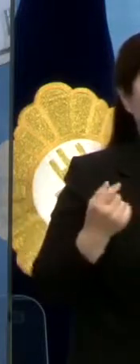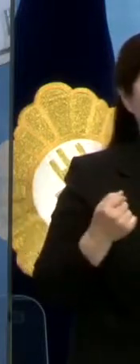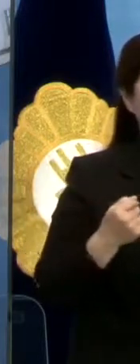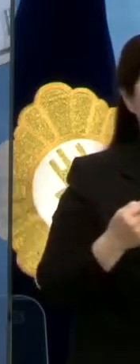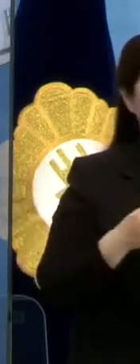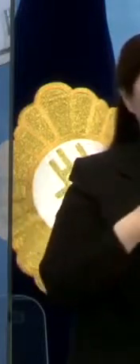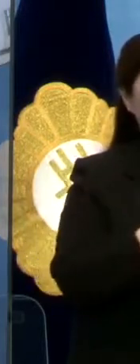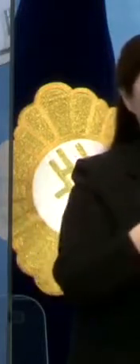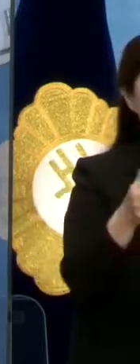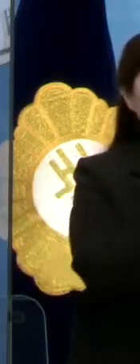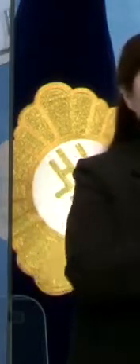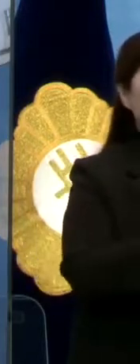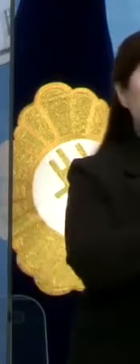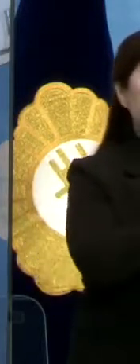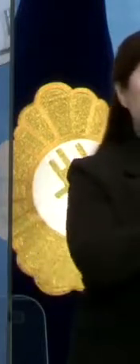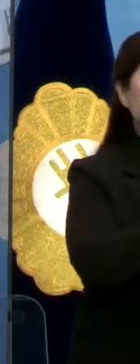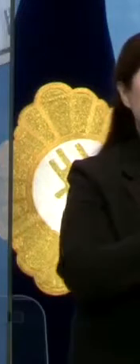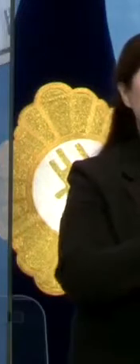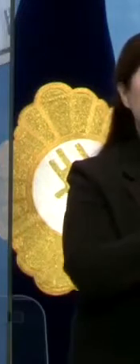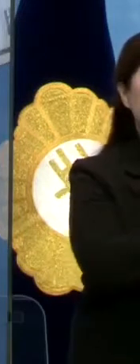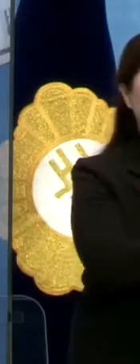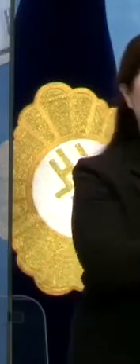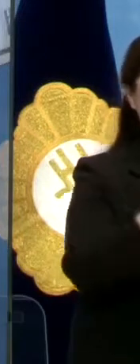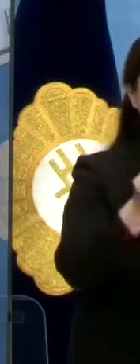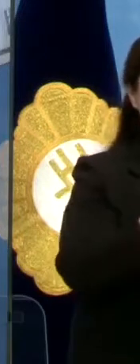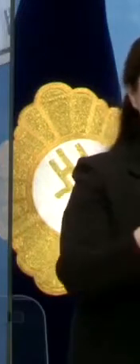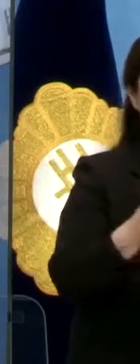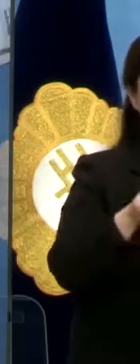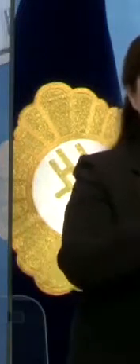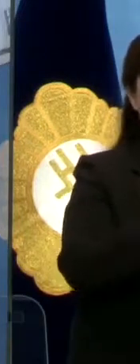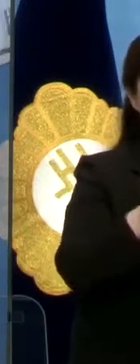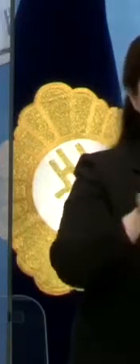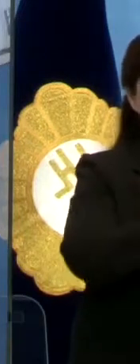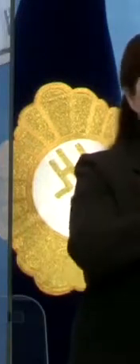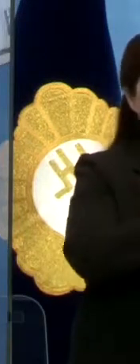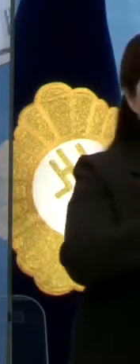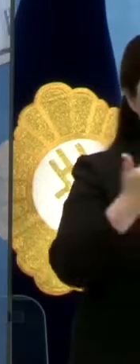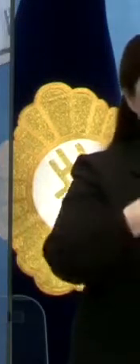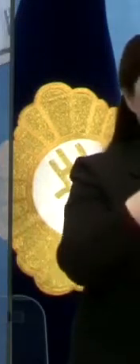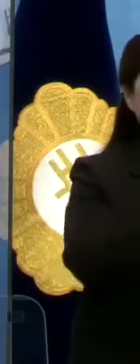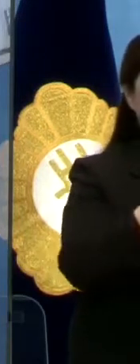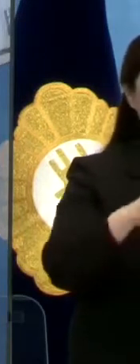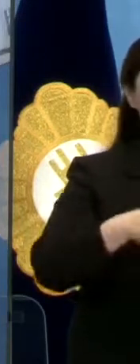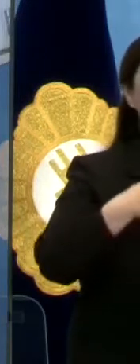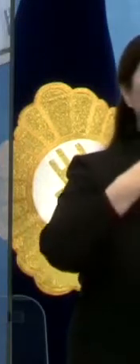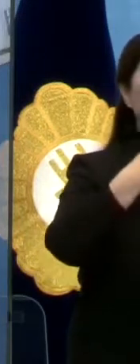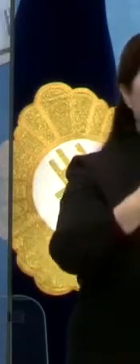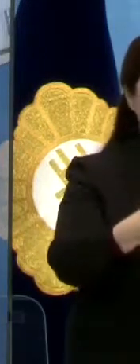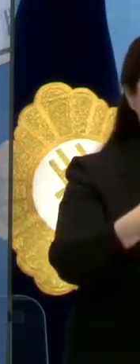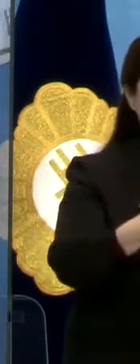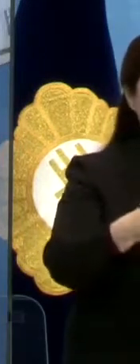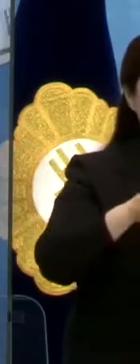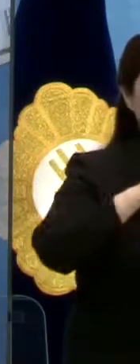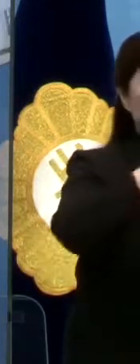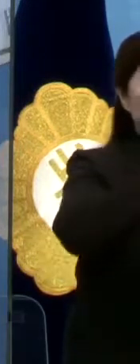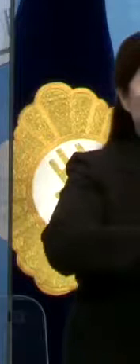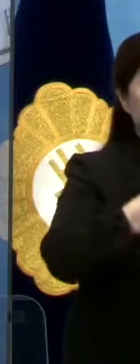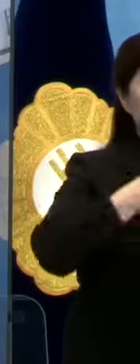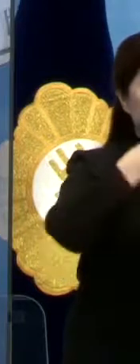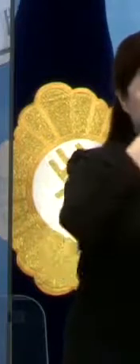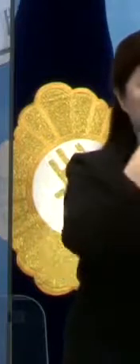범국민 추진위원 자격으로 김항 총리와 함께 싱가포르에서 열렸던 국제 간호사 간호협의회